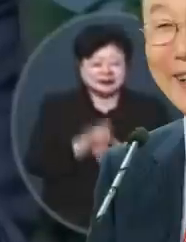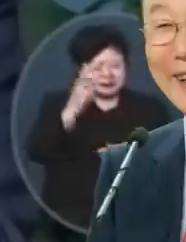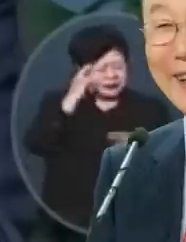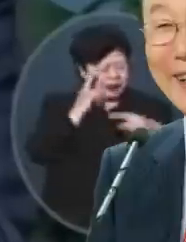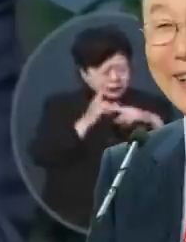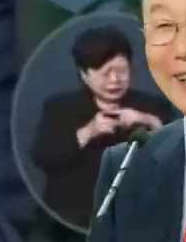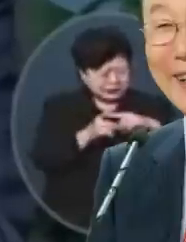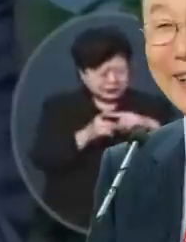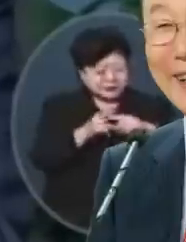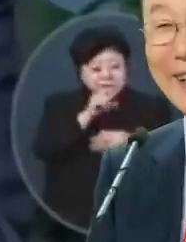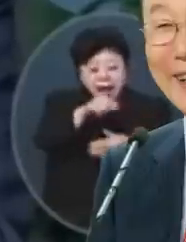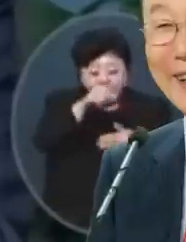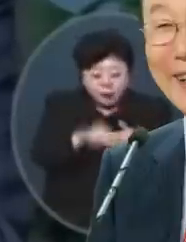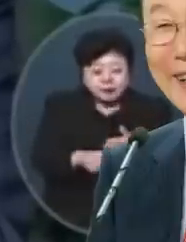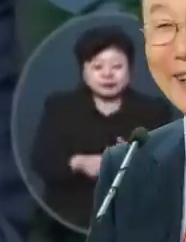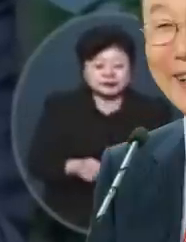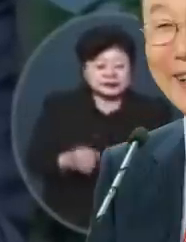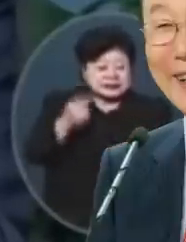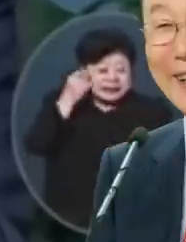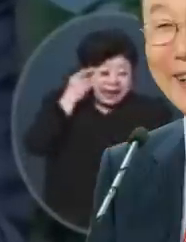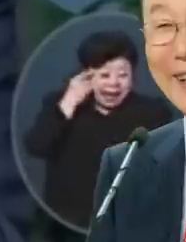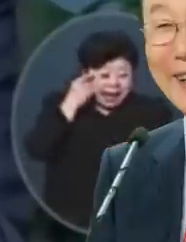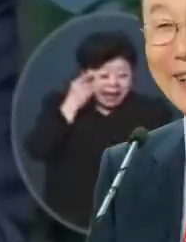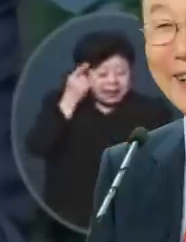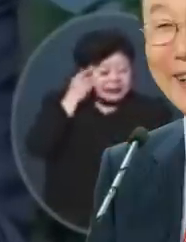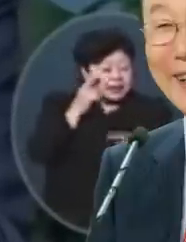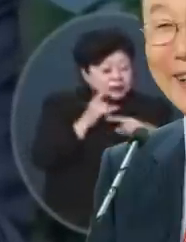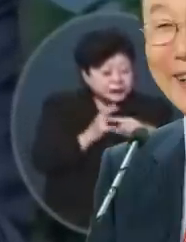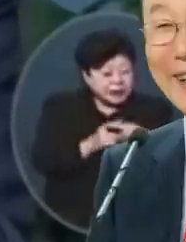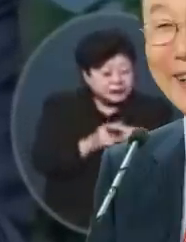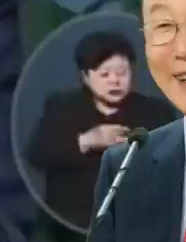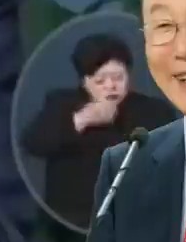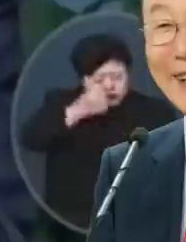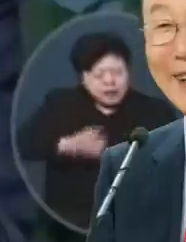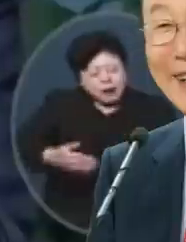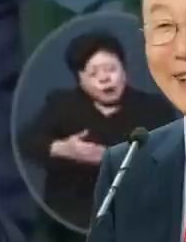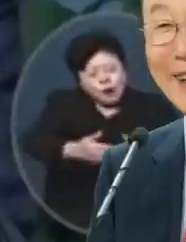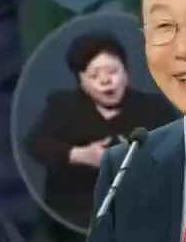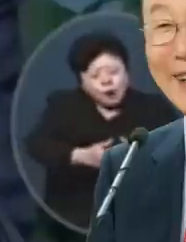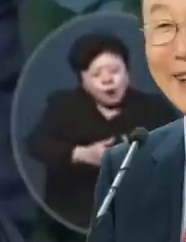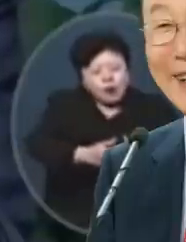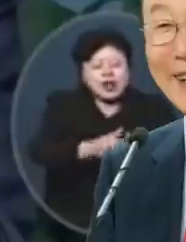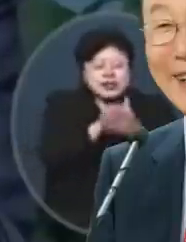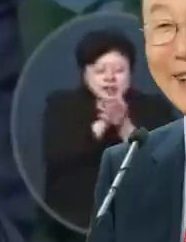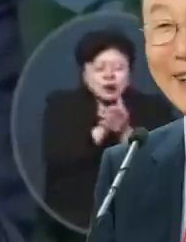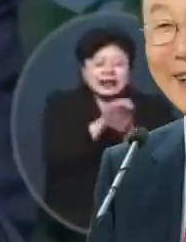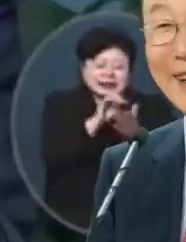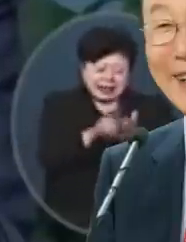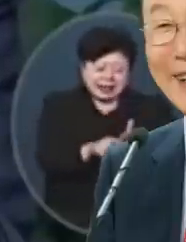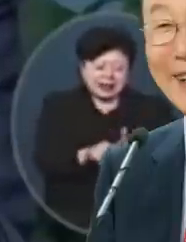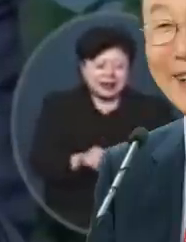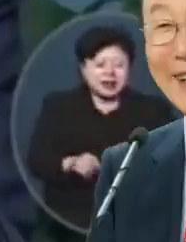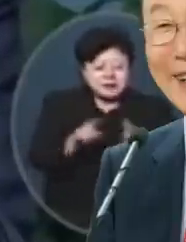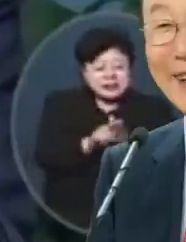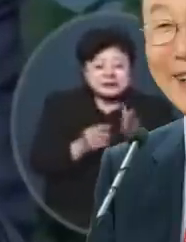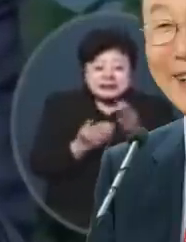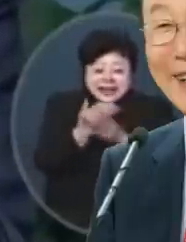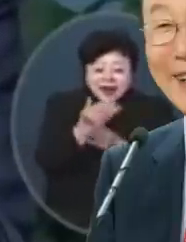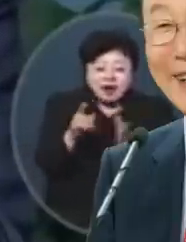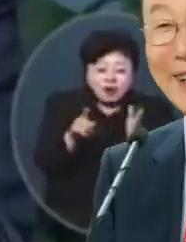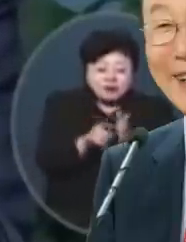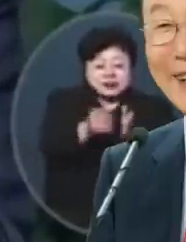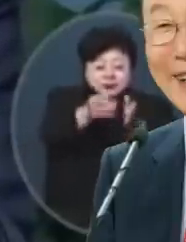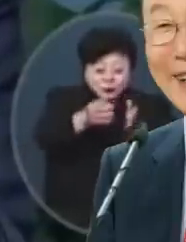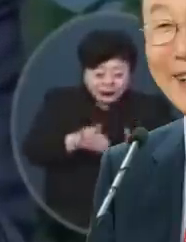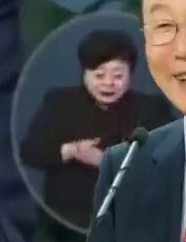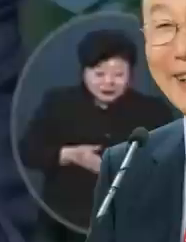긍정적인 마음과 생각과 긍정적인 꿈을 안고 기도하면 믿음이 생기나고 그 믿음을